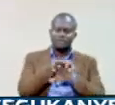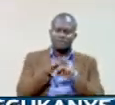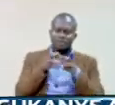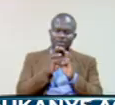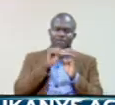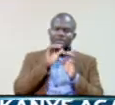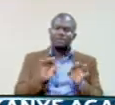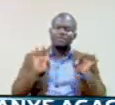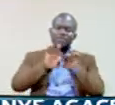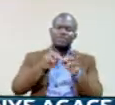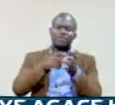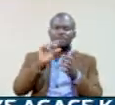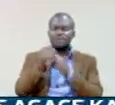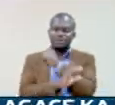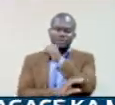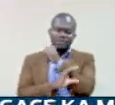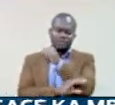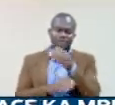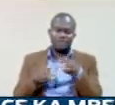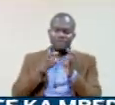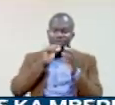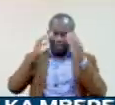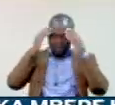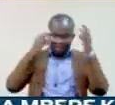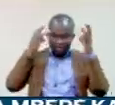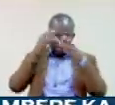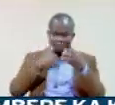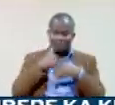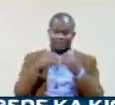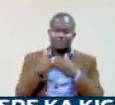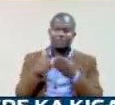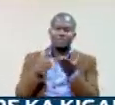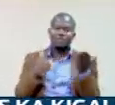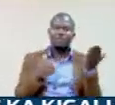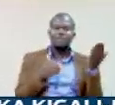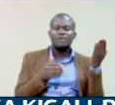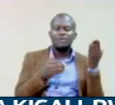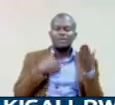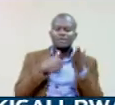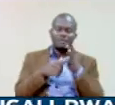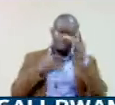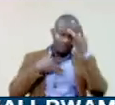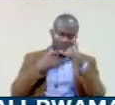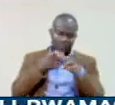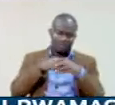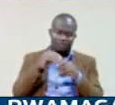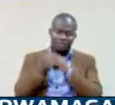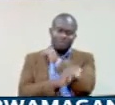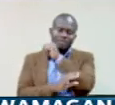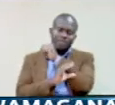buryo batakiwutumiza hanze y'igihugu bityo ngo nta mungenge bafite zuko amafi borora yahura n'indwara ziturutse hanze y'u